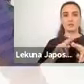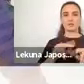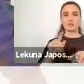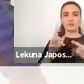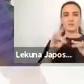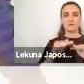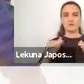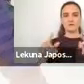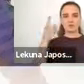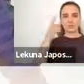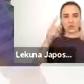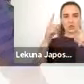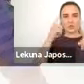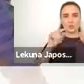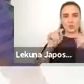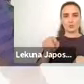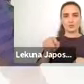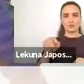ბავშვის კრეატიულობას